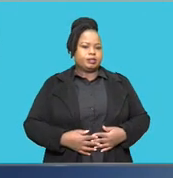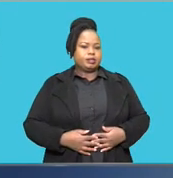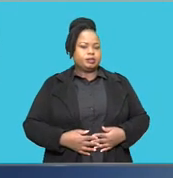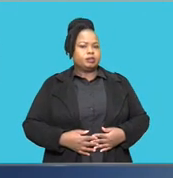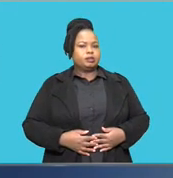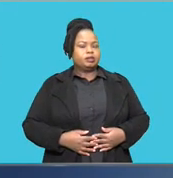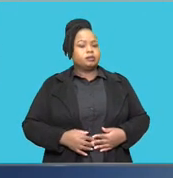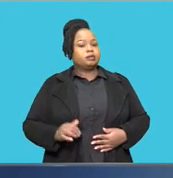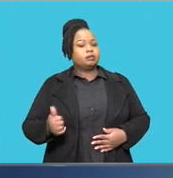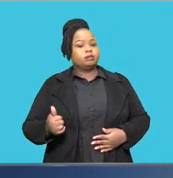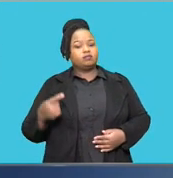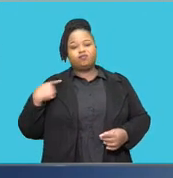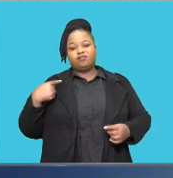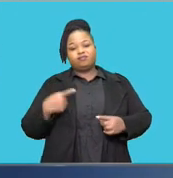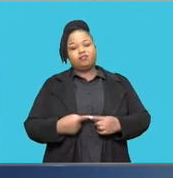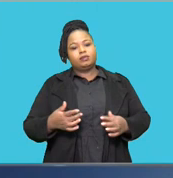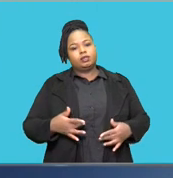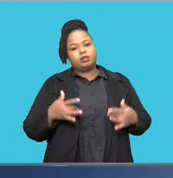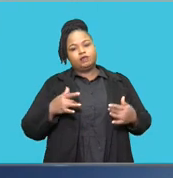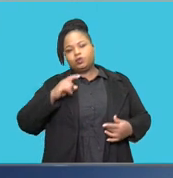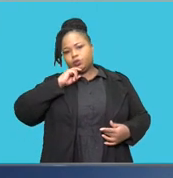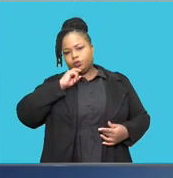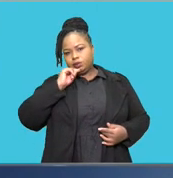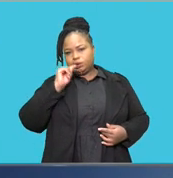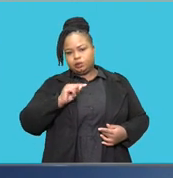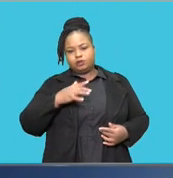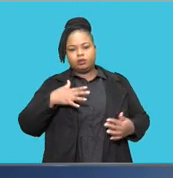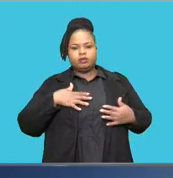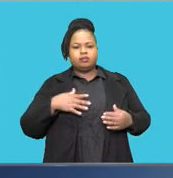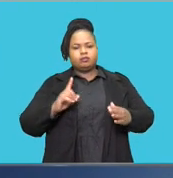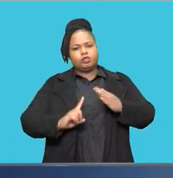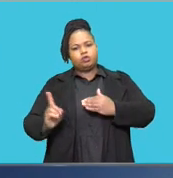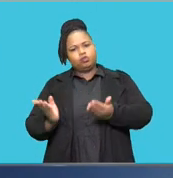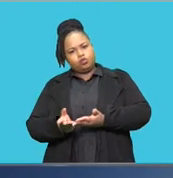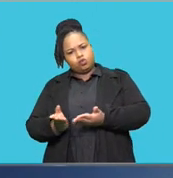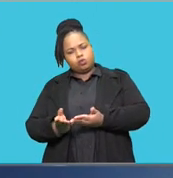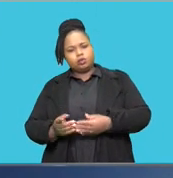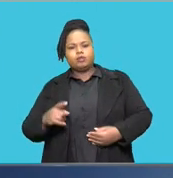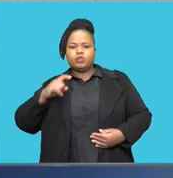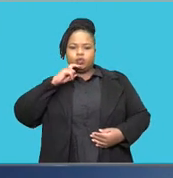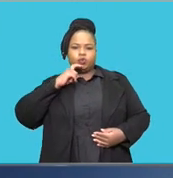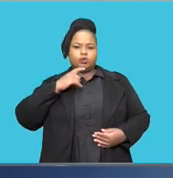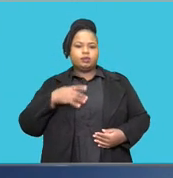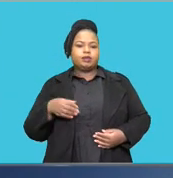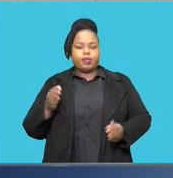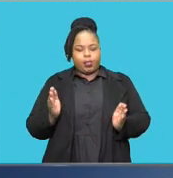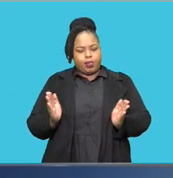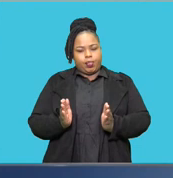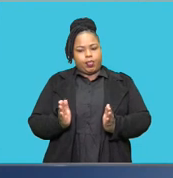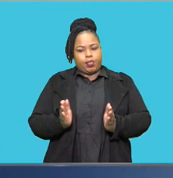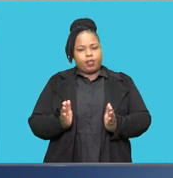Then, since lapho ngiphila nge-oxygen, nawuya esikolweni bengiya ngomshini omncane.